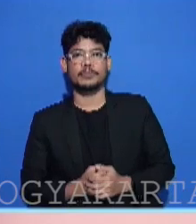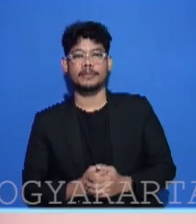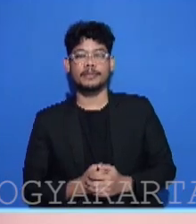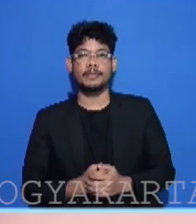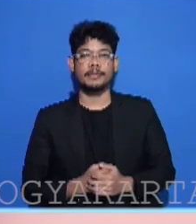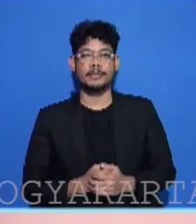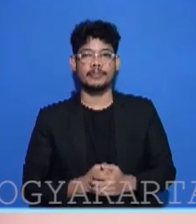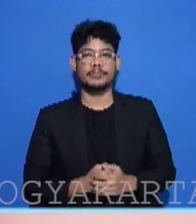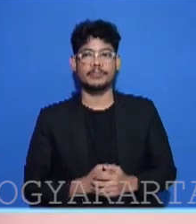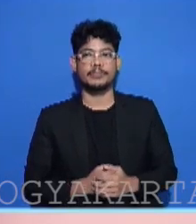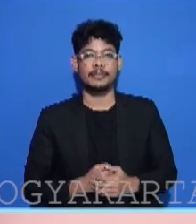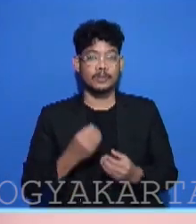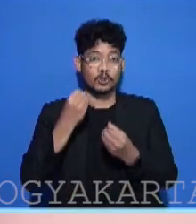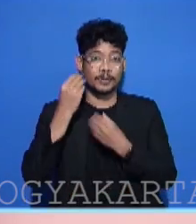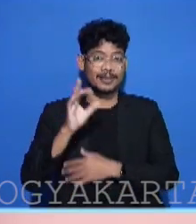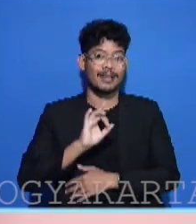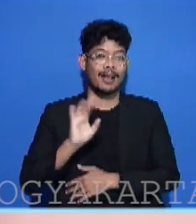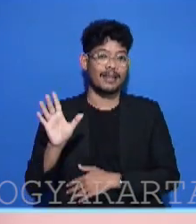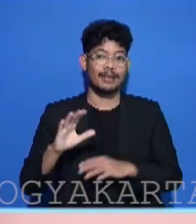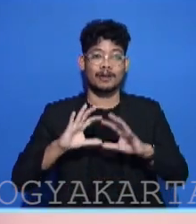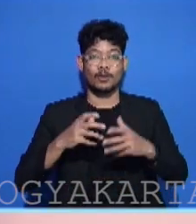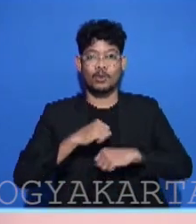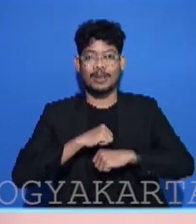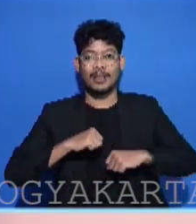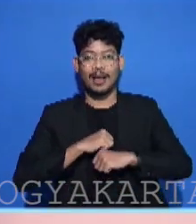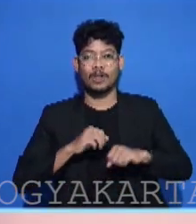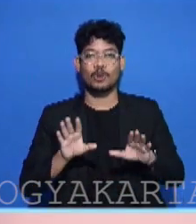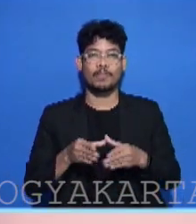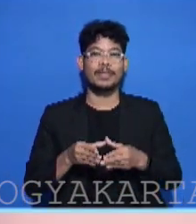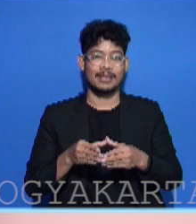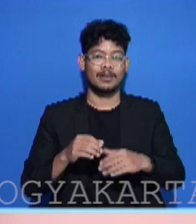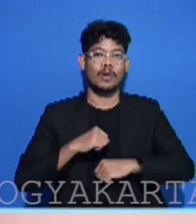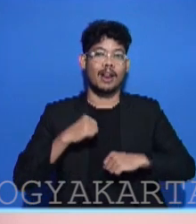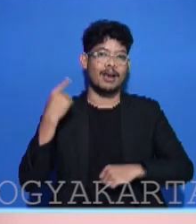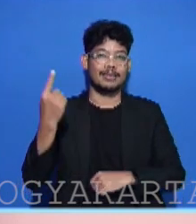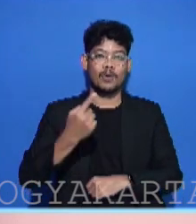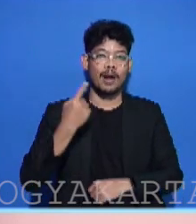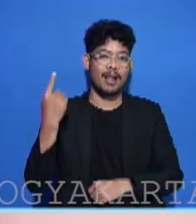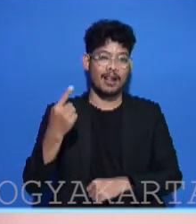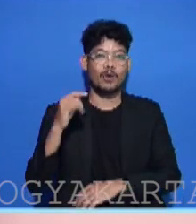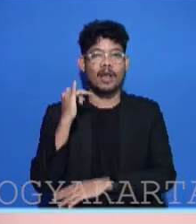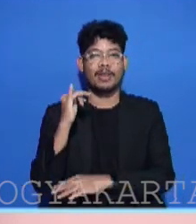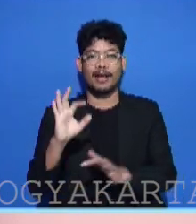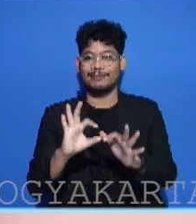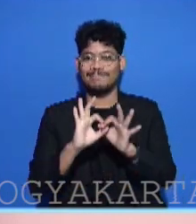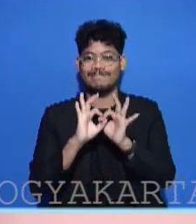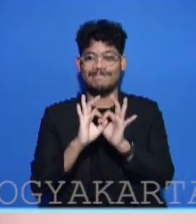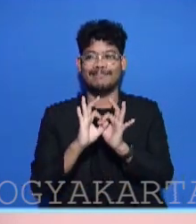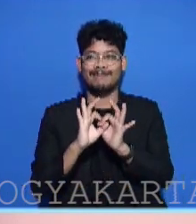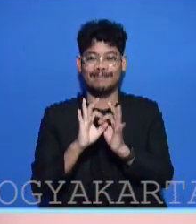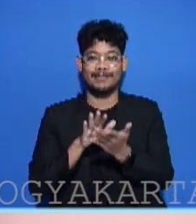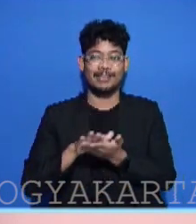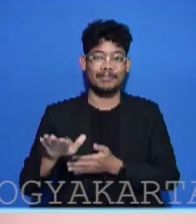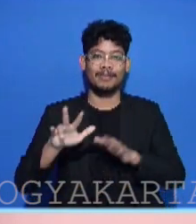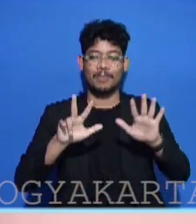kita beralih informasi lain dari dunia olahraga Komite Olahraga Nasional Indonesia Daerah Istimewa Yogyakarta melepas 81